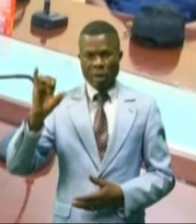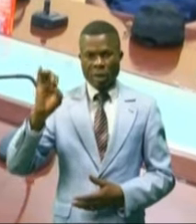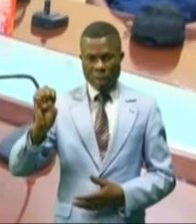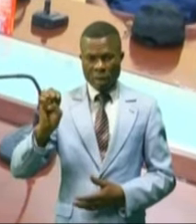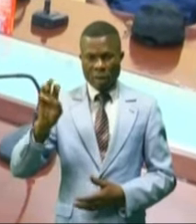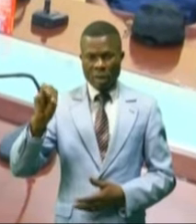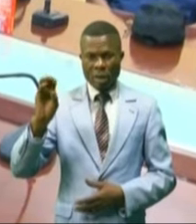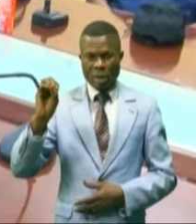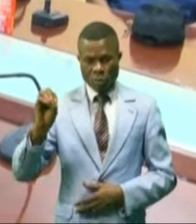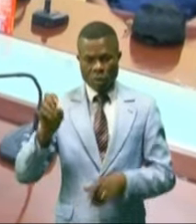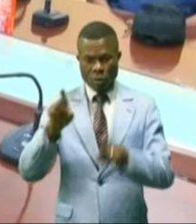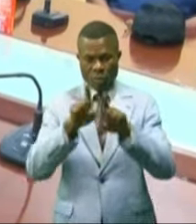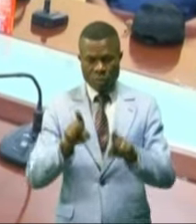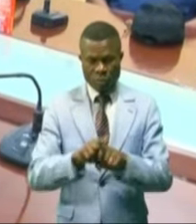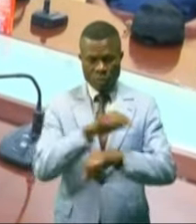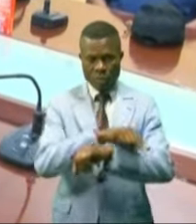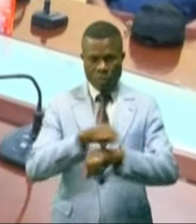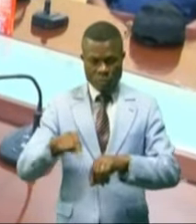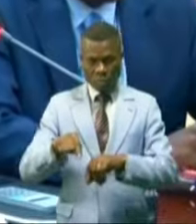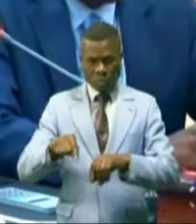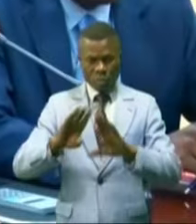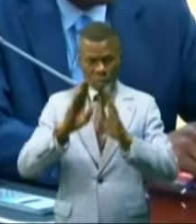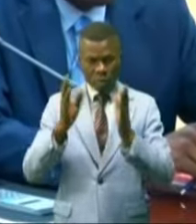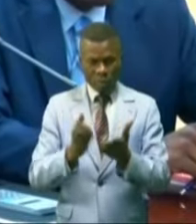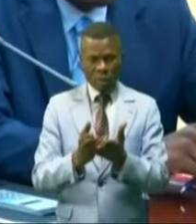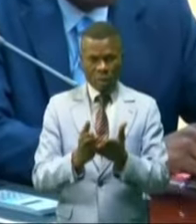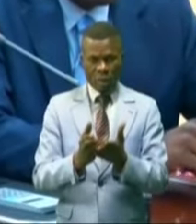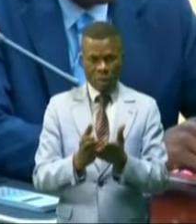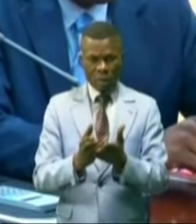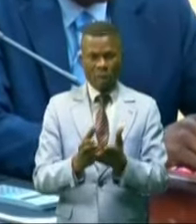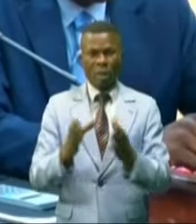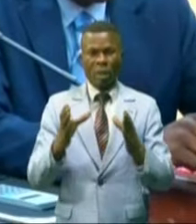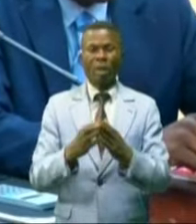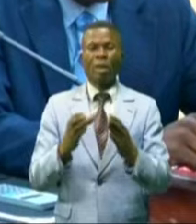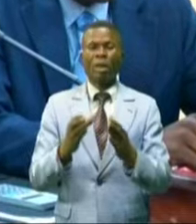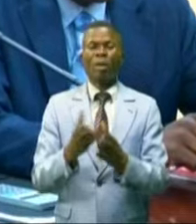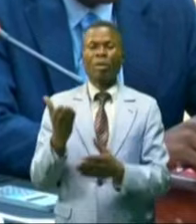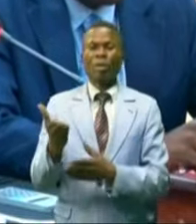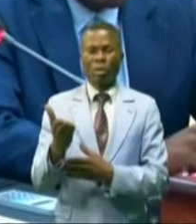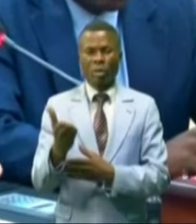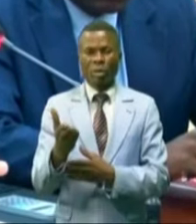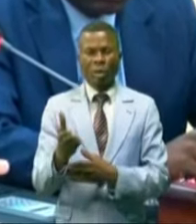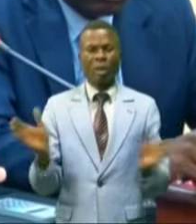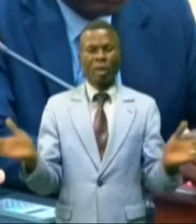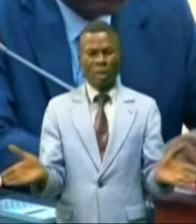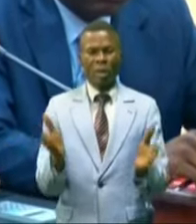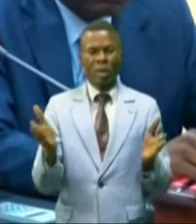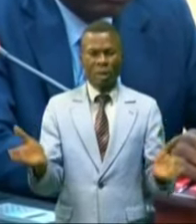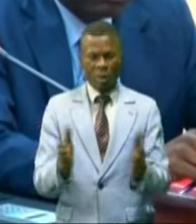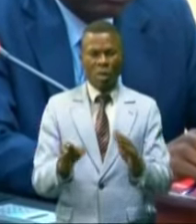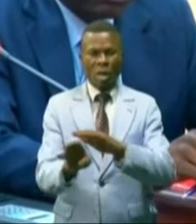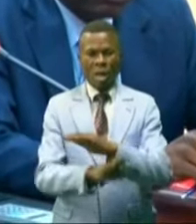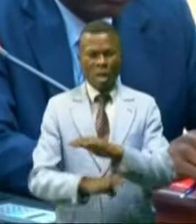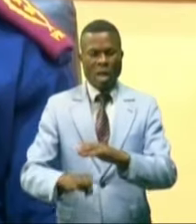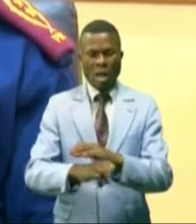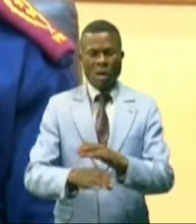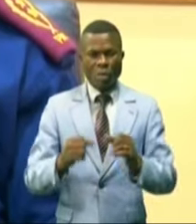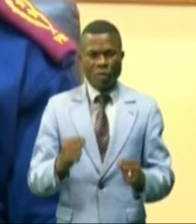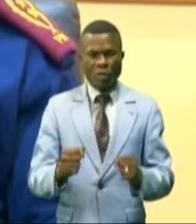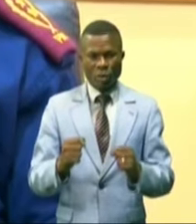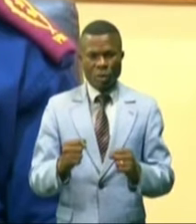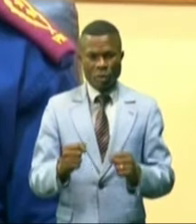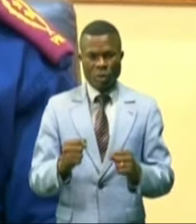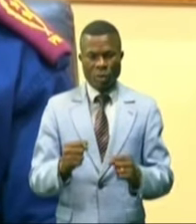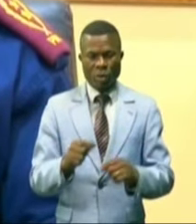du programme au bureau Afrique et Moyen-Orient à Washington vient renforcer les bases d'un partenariat via